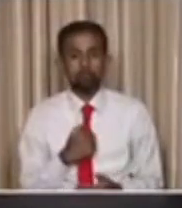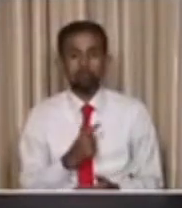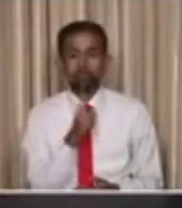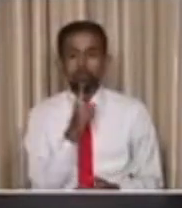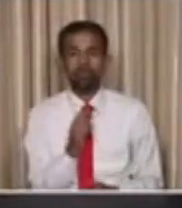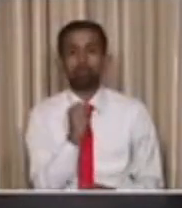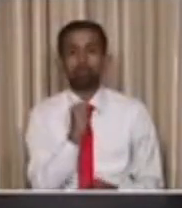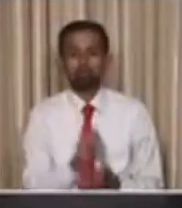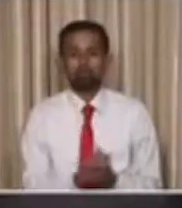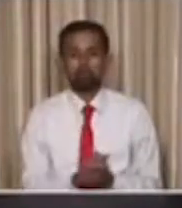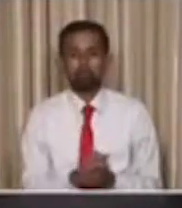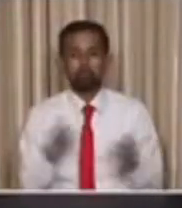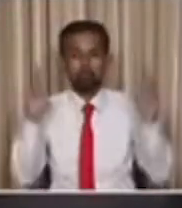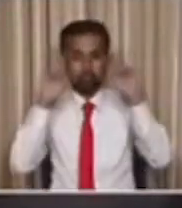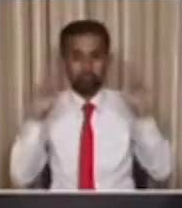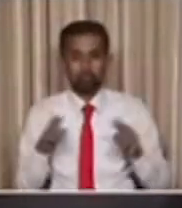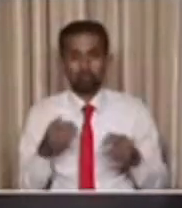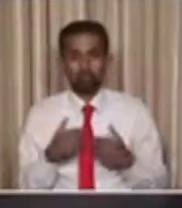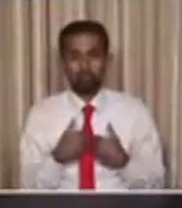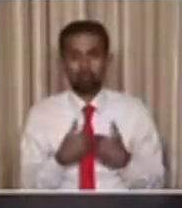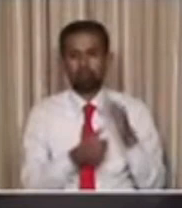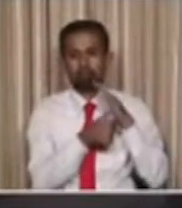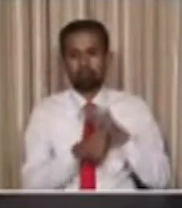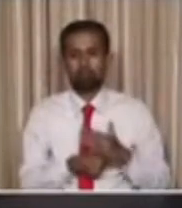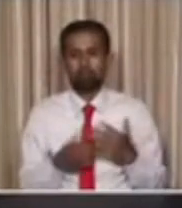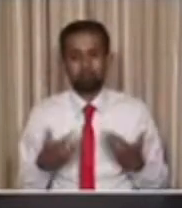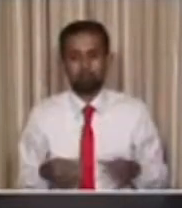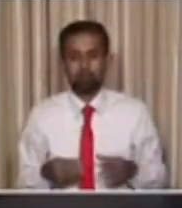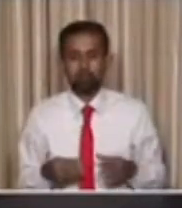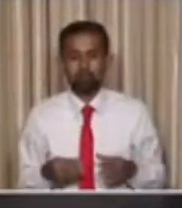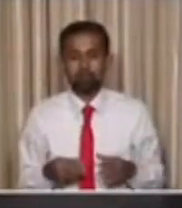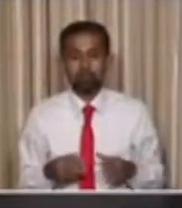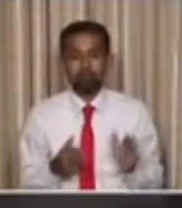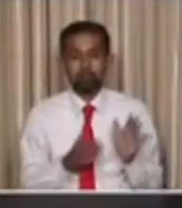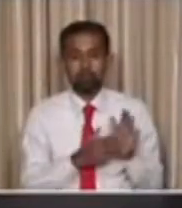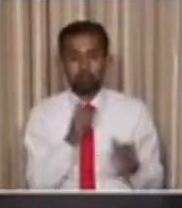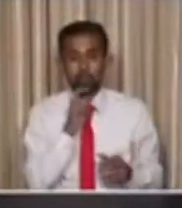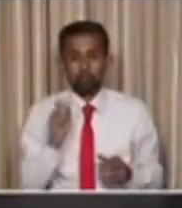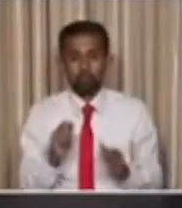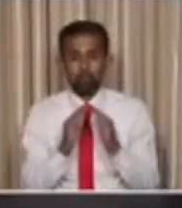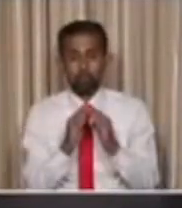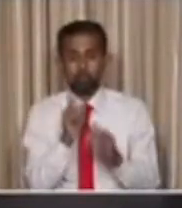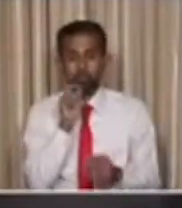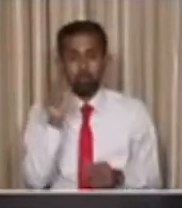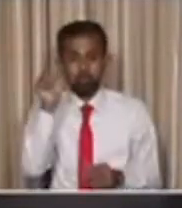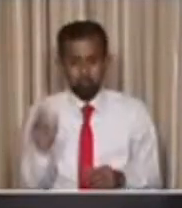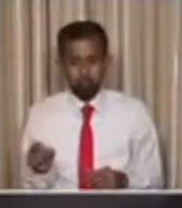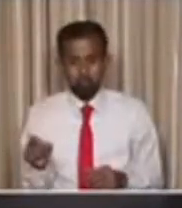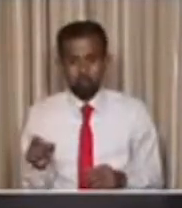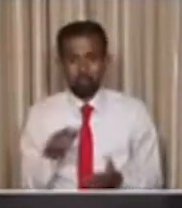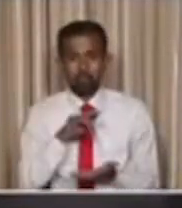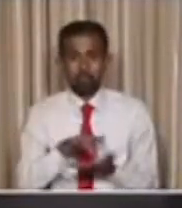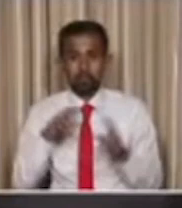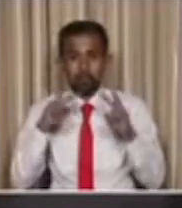සහතිකය. එක ජාත්‍යන්තරය තුළ අප කීර්තියට පත්වුණ මහේස්ත්‍රාත් අධිකරණයෙක් විනිසුරුවරයෙක් යම්